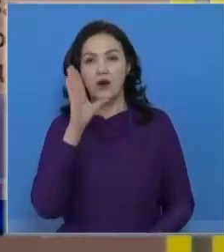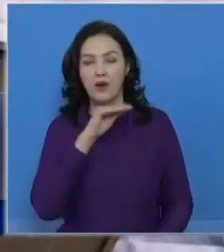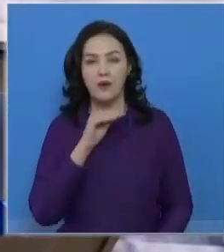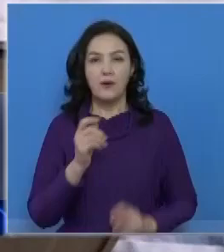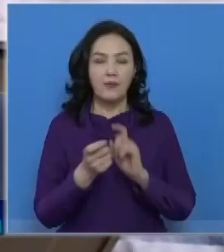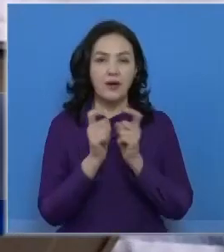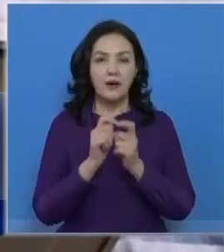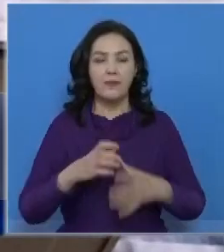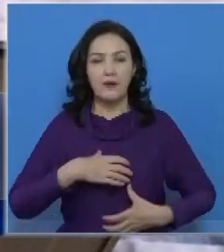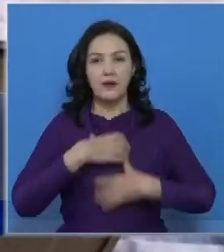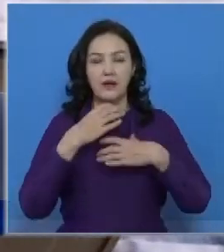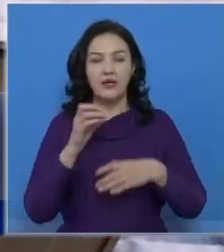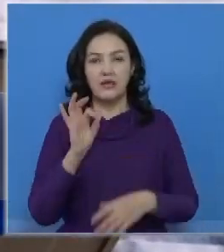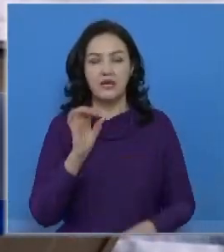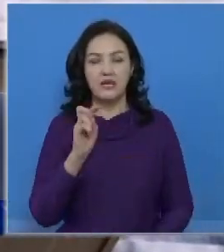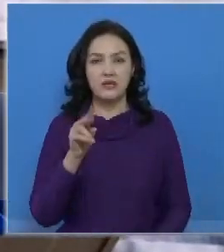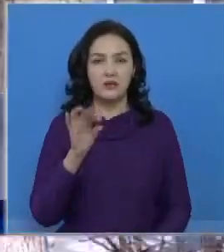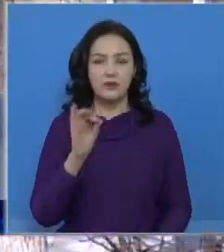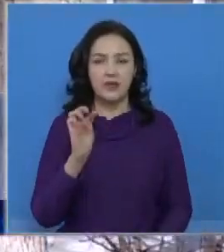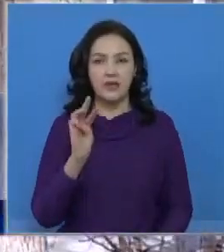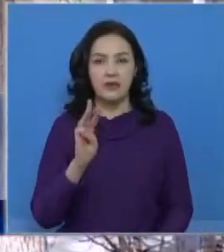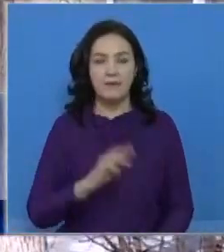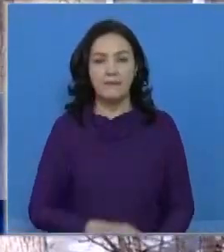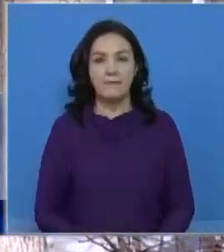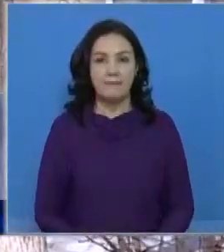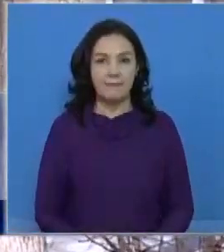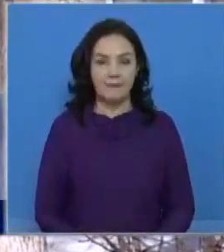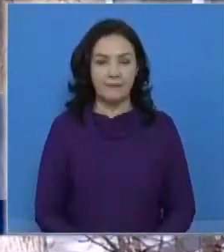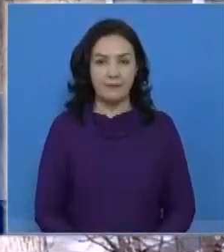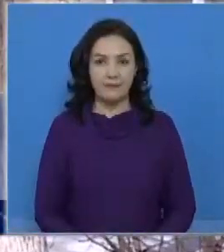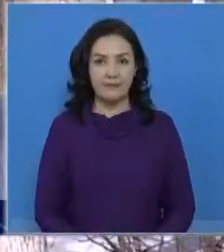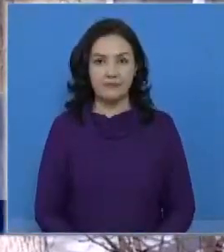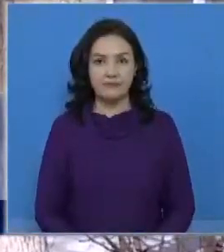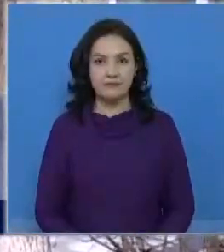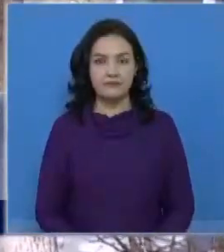в борьбе со страшным диагнозом Инкара карашаева сам откаликенов телеканал Актобе